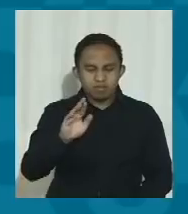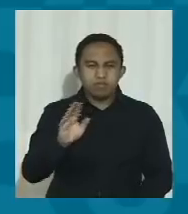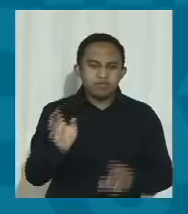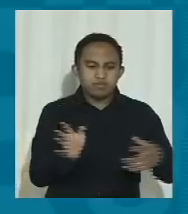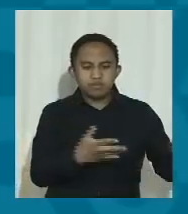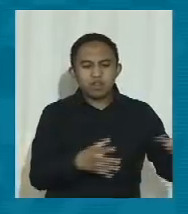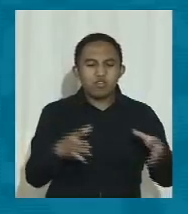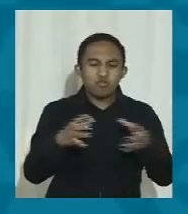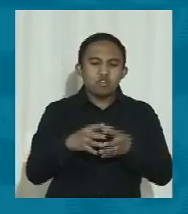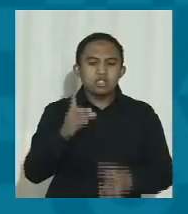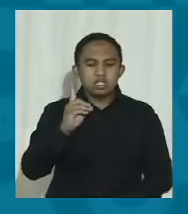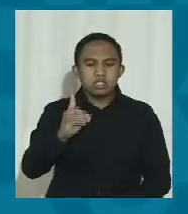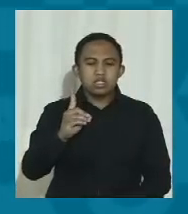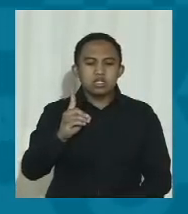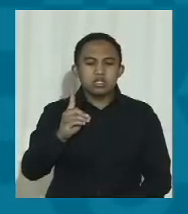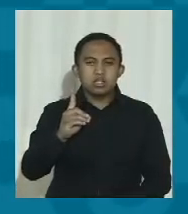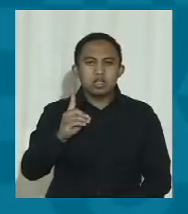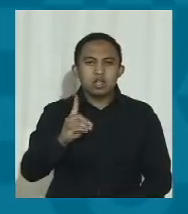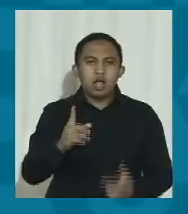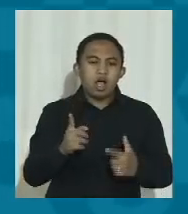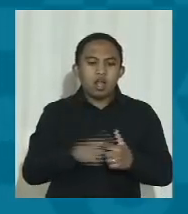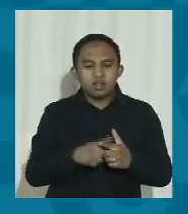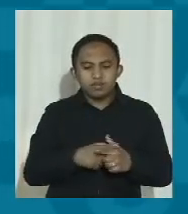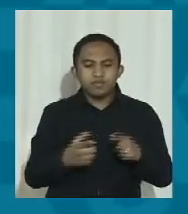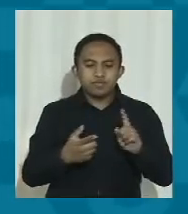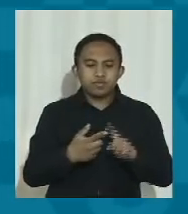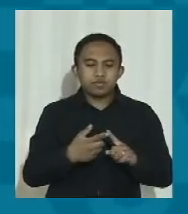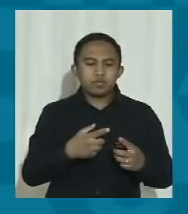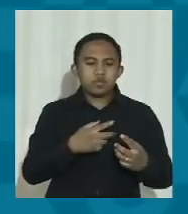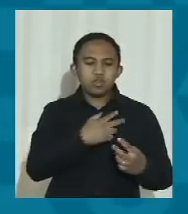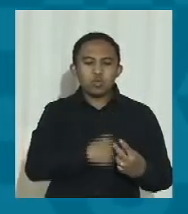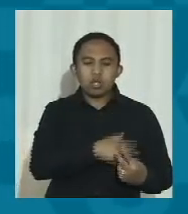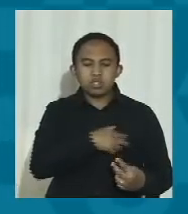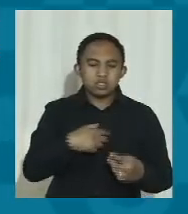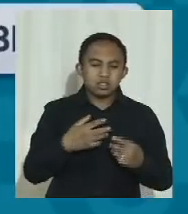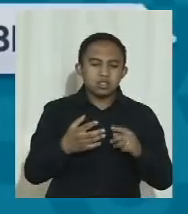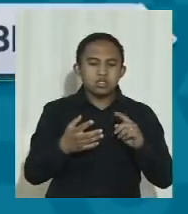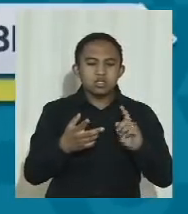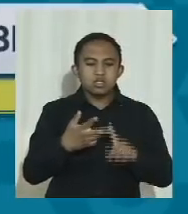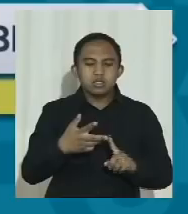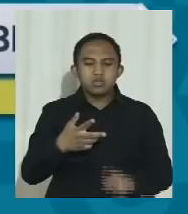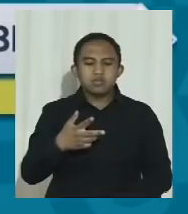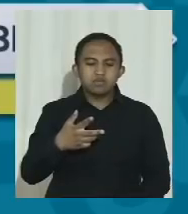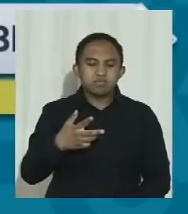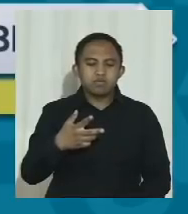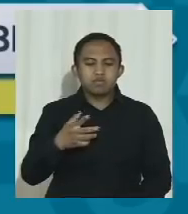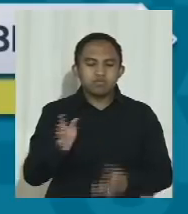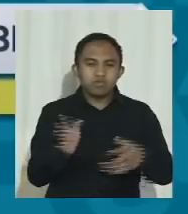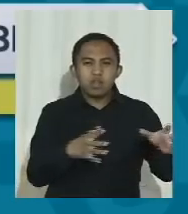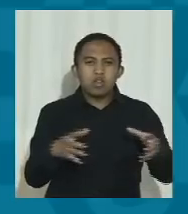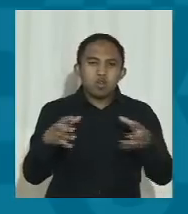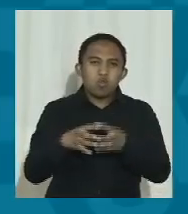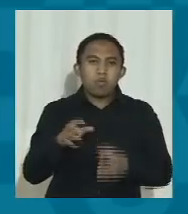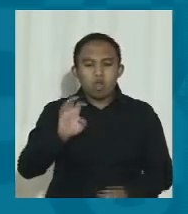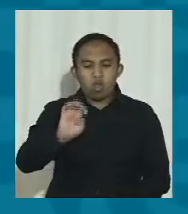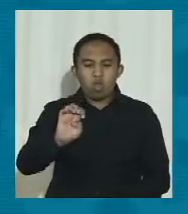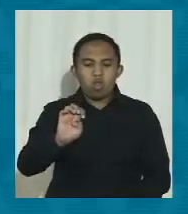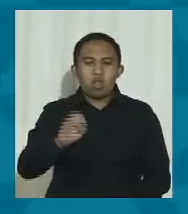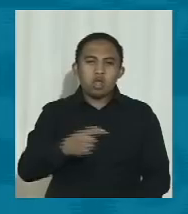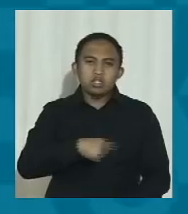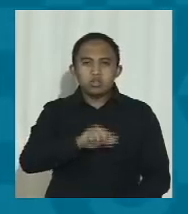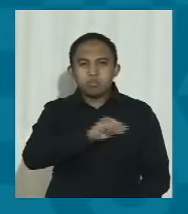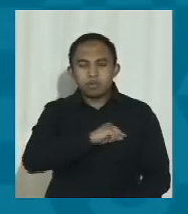amin'ny vondrona D kosa no misy ny Angleterre, Croatie, Écosse ary République Tchèque. Vondrona E no misy ny